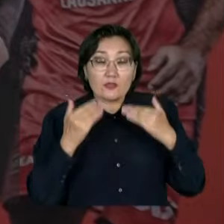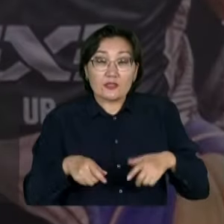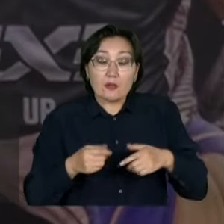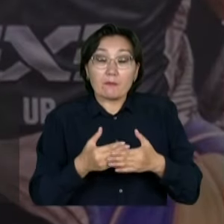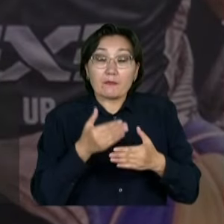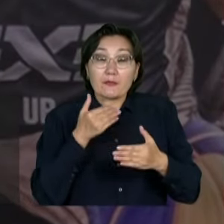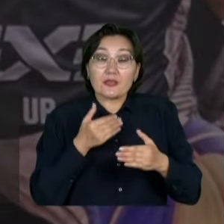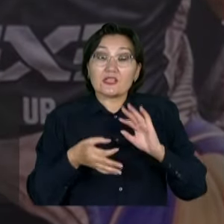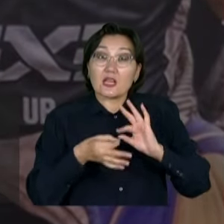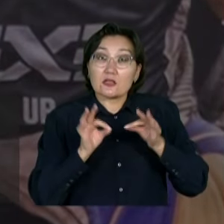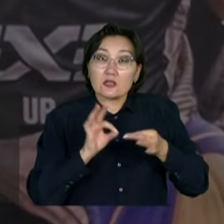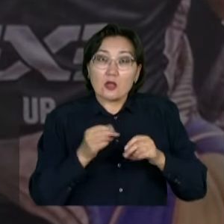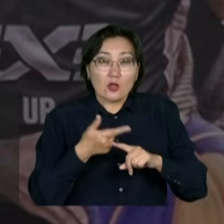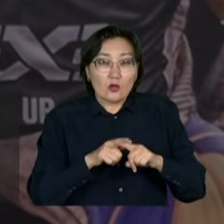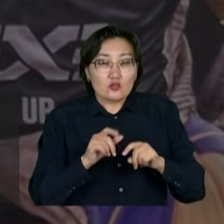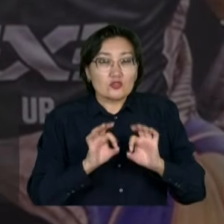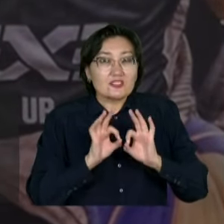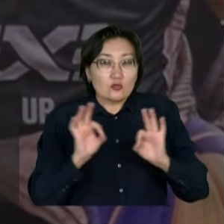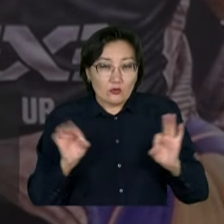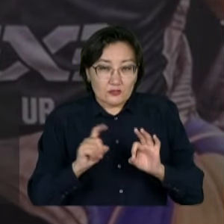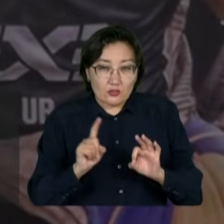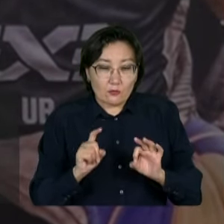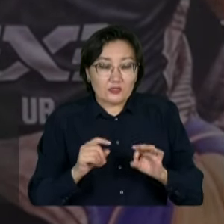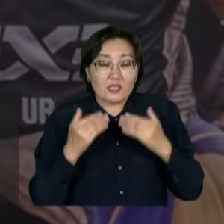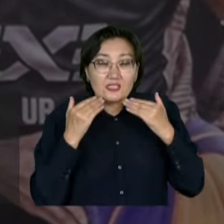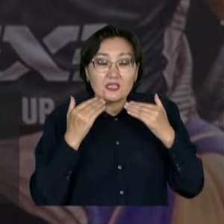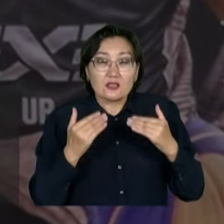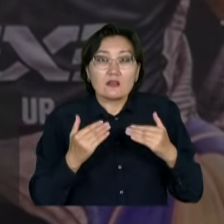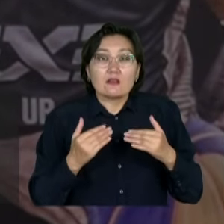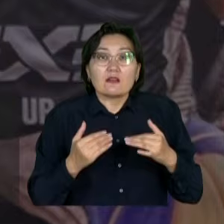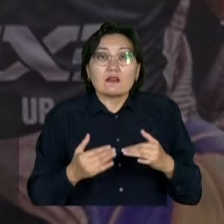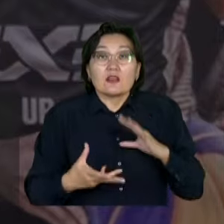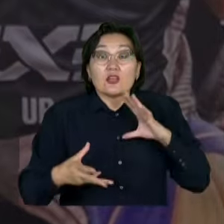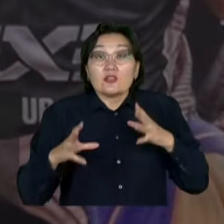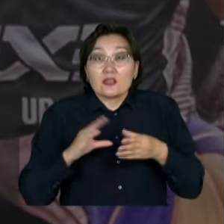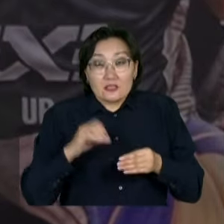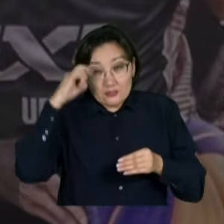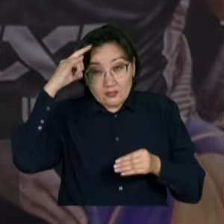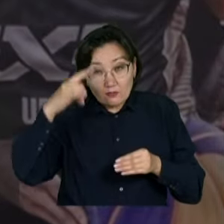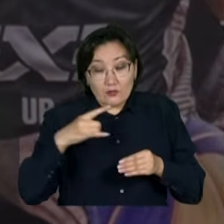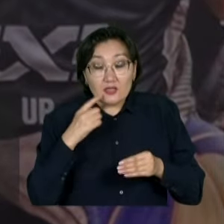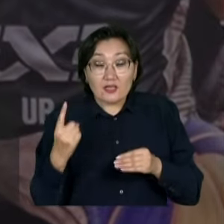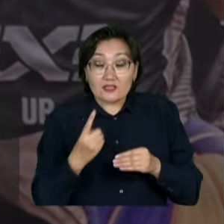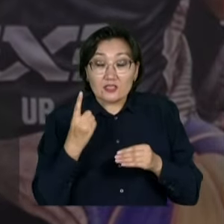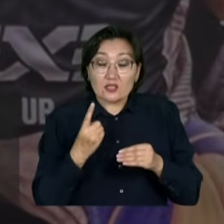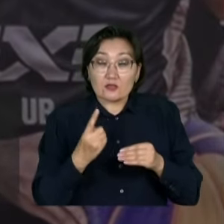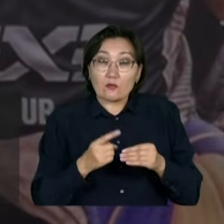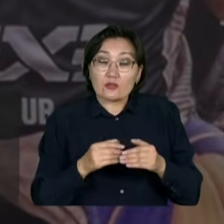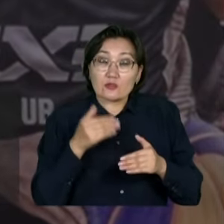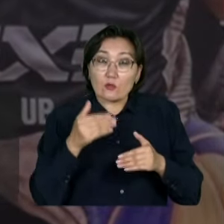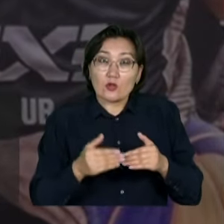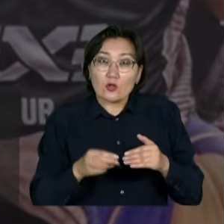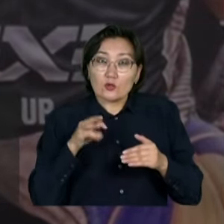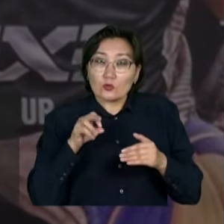Олимпиадой. Очень здорово, что наконец-то Казахстан стал одним из этапов, одной из точек на карте топовых